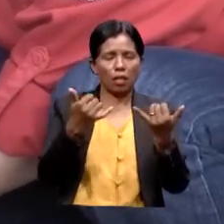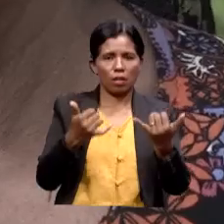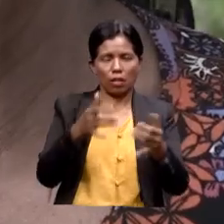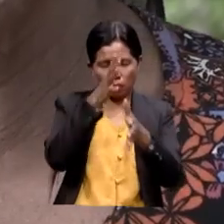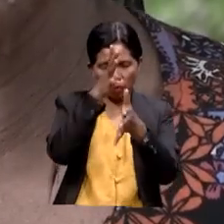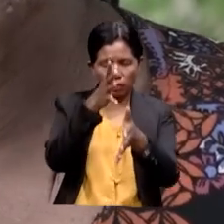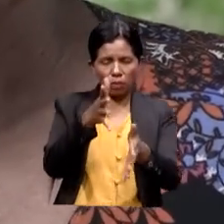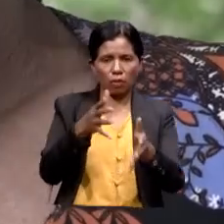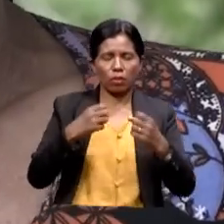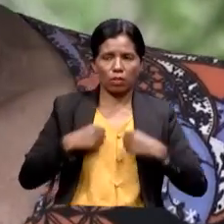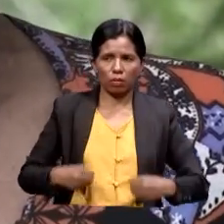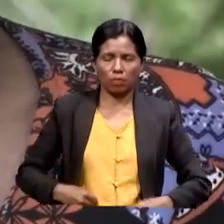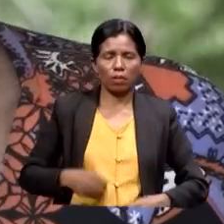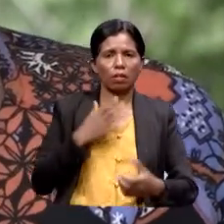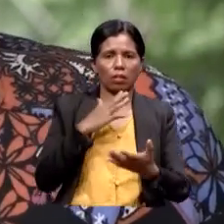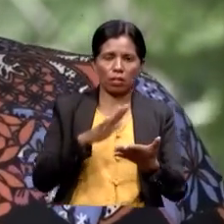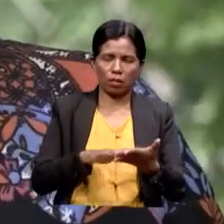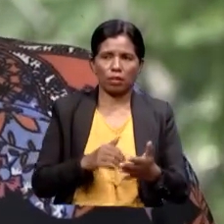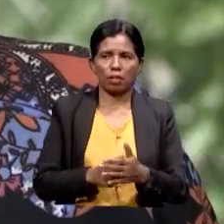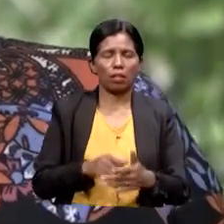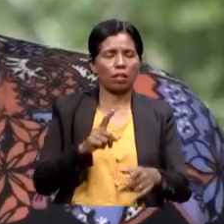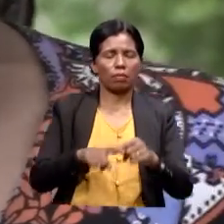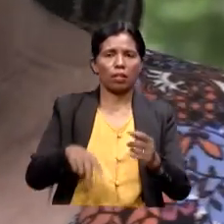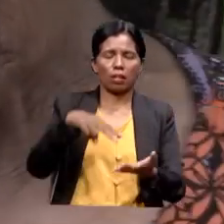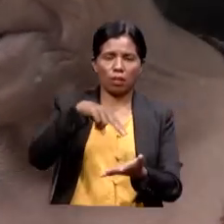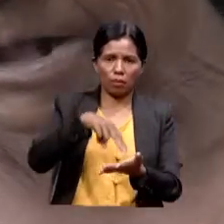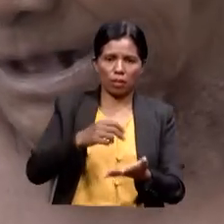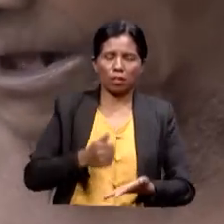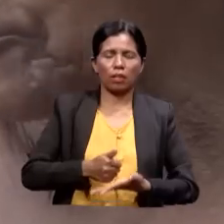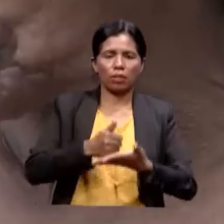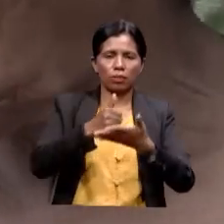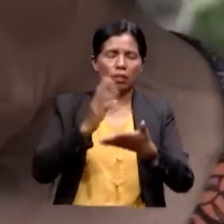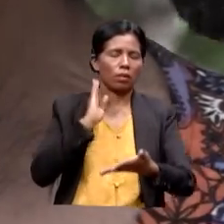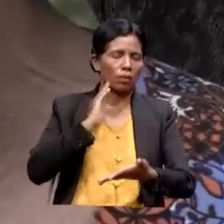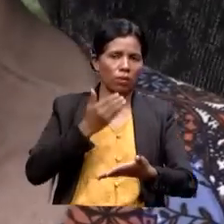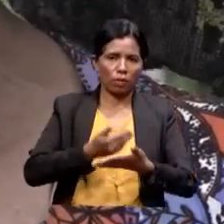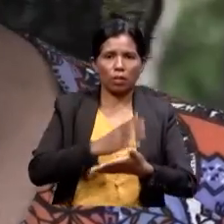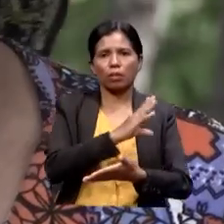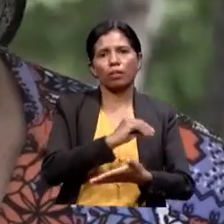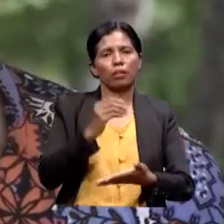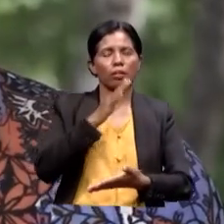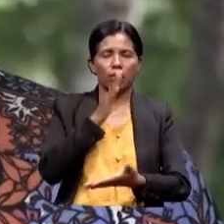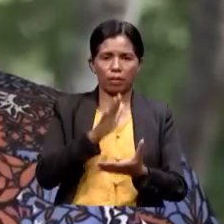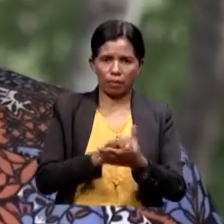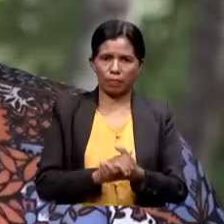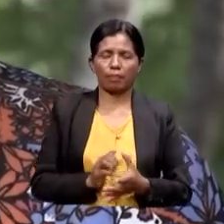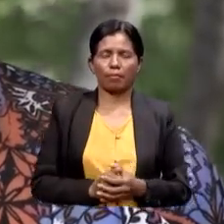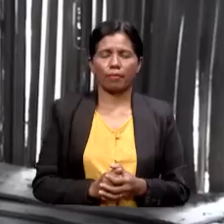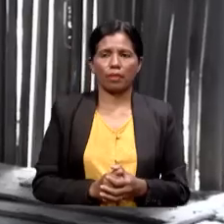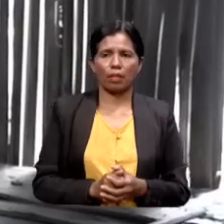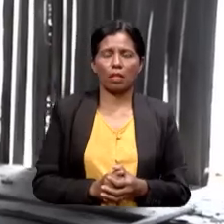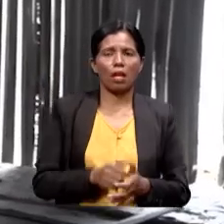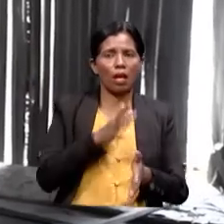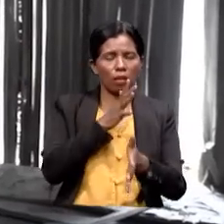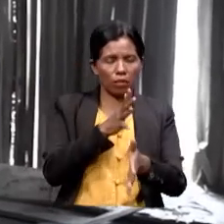kondisaun saudi la saudável. La bele hamrik hori taumatan ba nebe uang none kaben. None, avo Berta